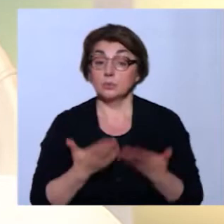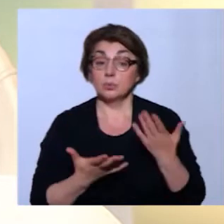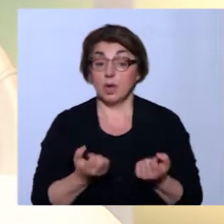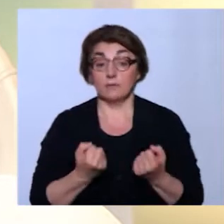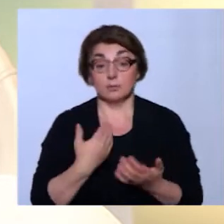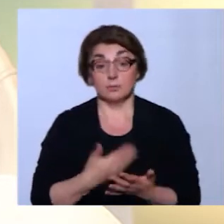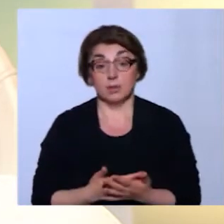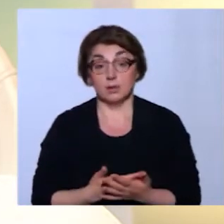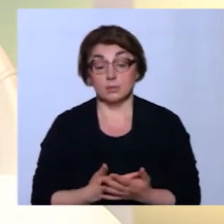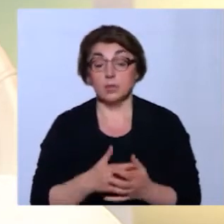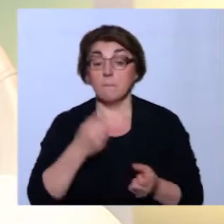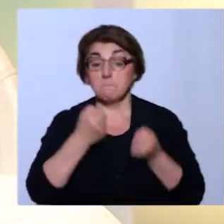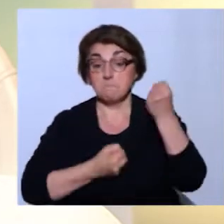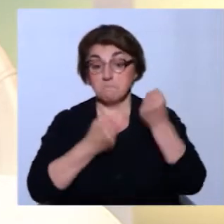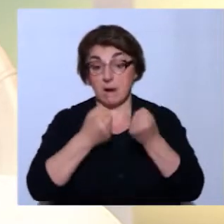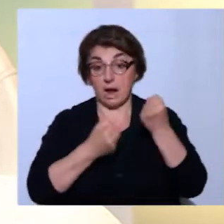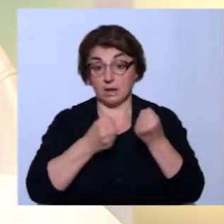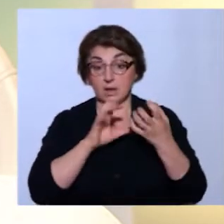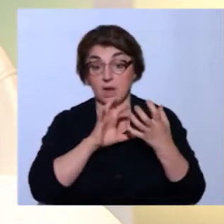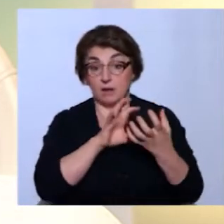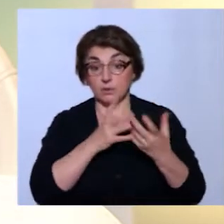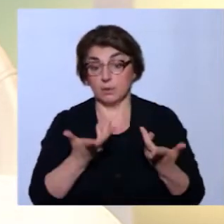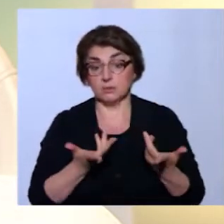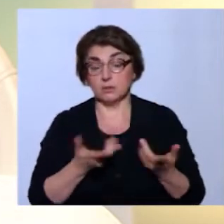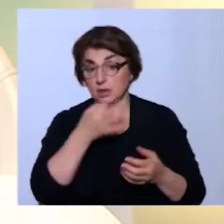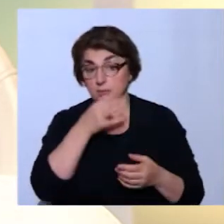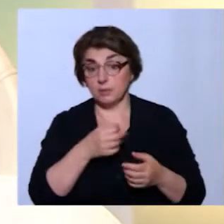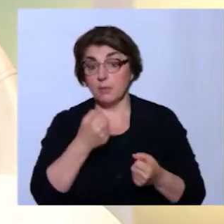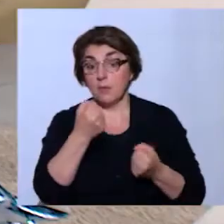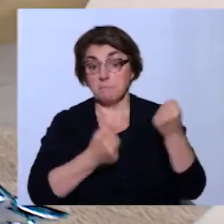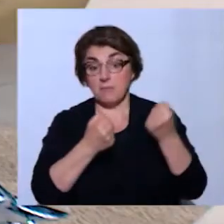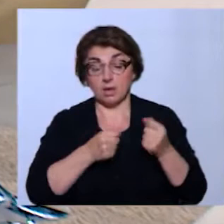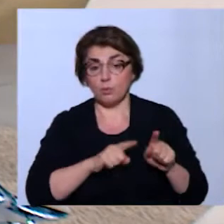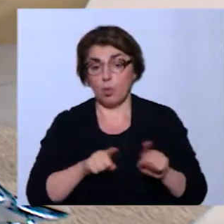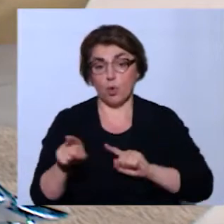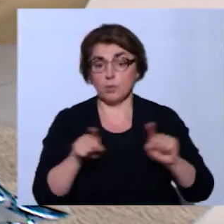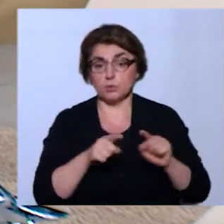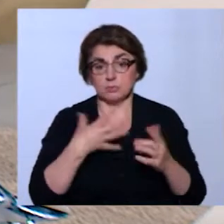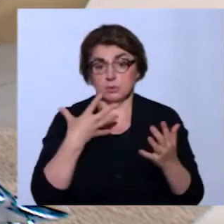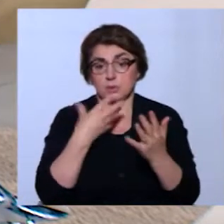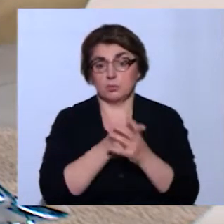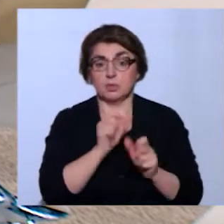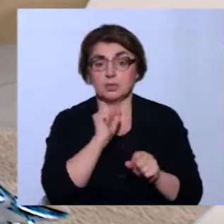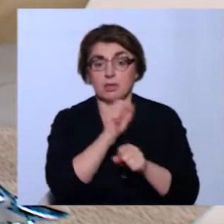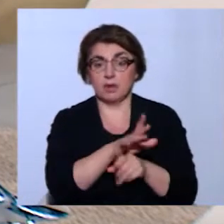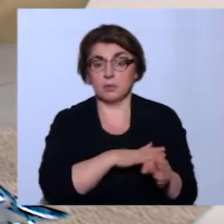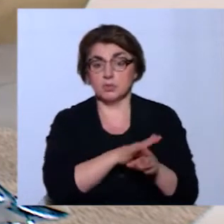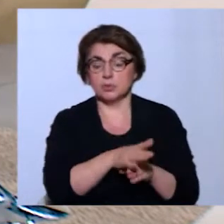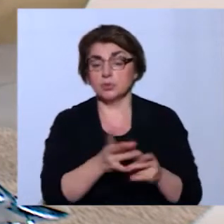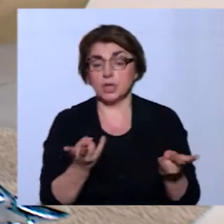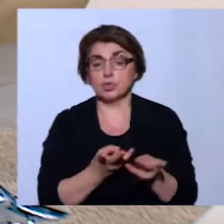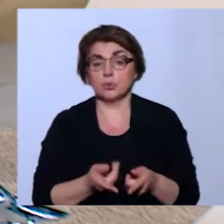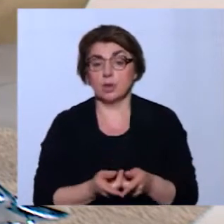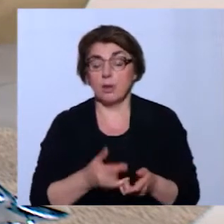ავიღებთ მაგალითად ავტომობილს, იმისათვის რომ ავტომობილმა იმოძრაოს, რაც არის მისი სამუშაო, ამისათვის საჭიროა,